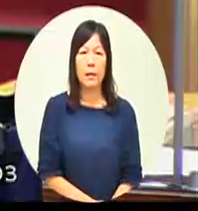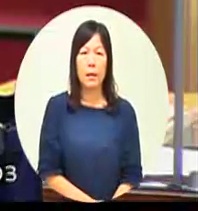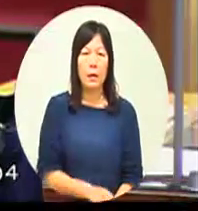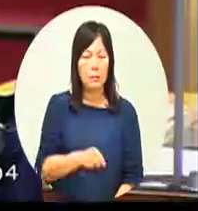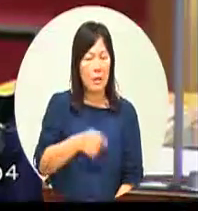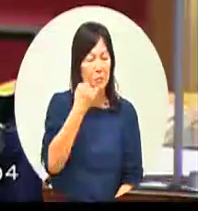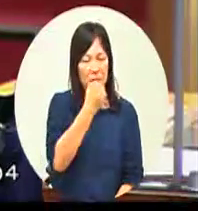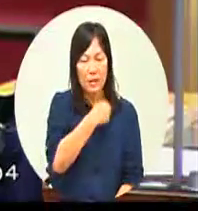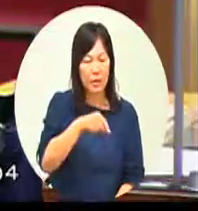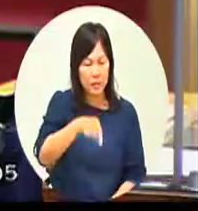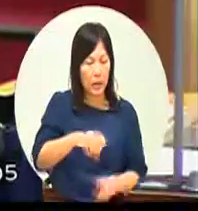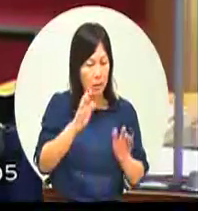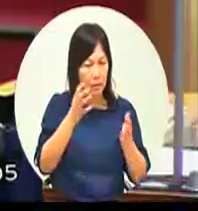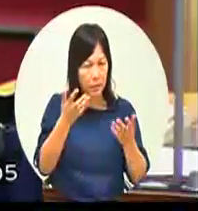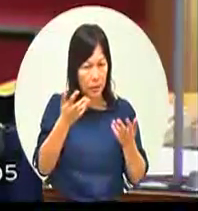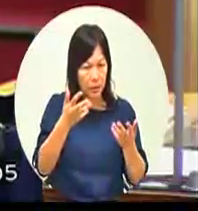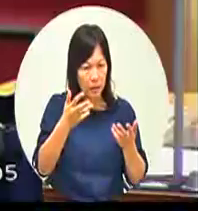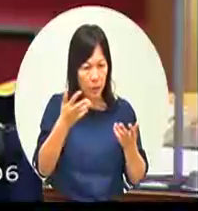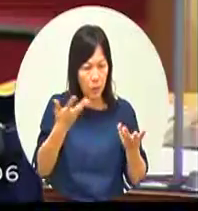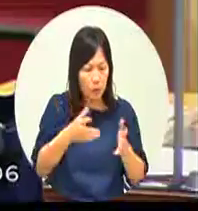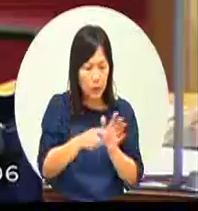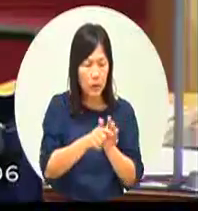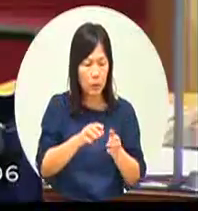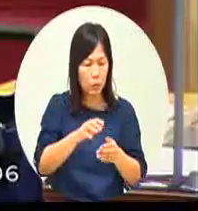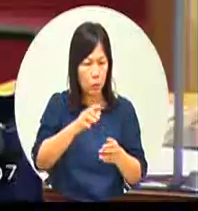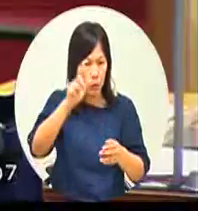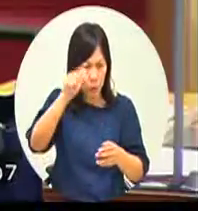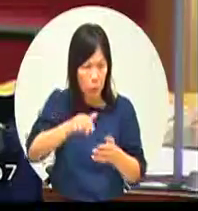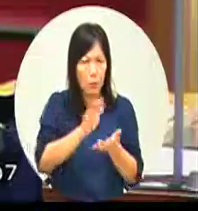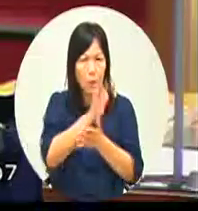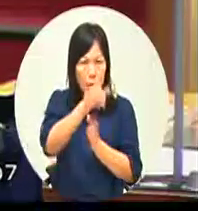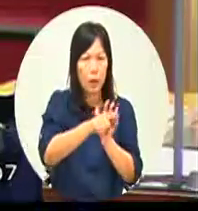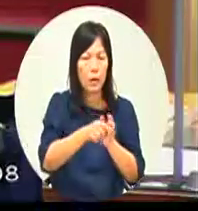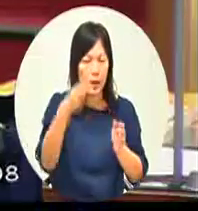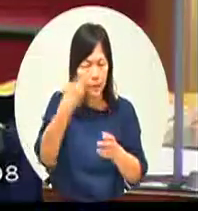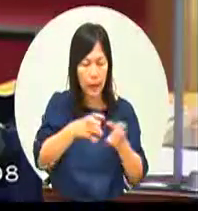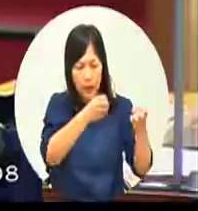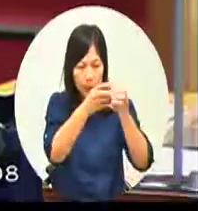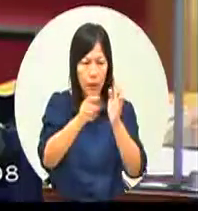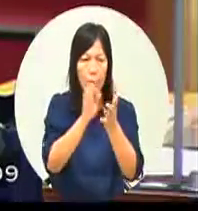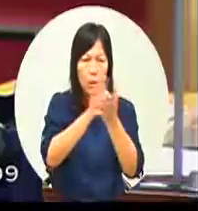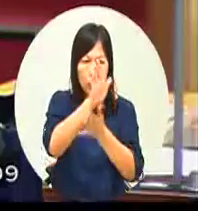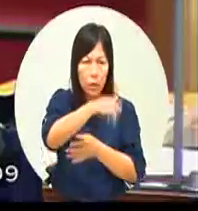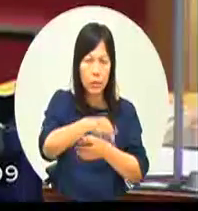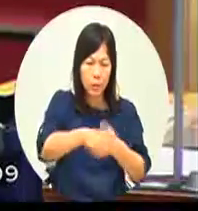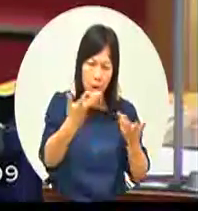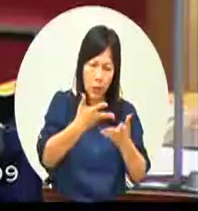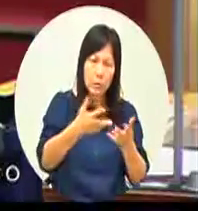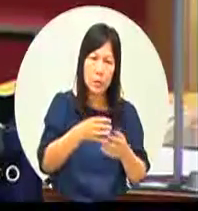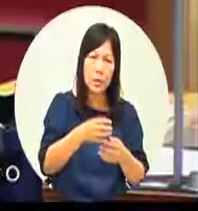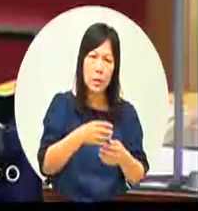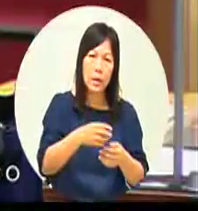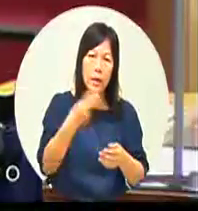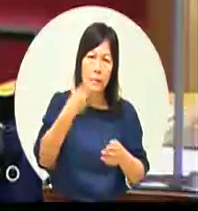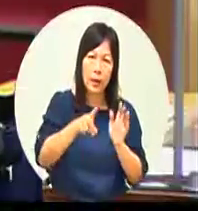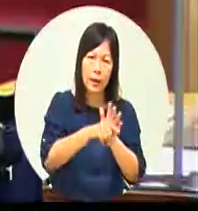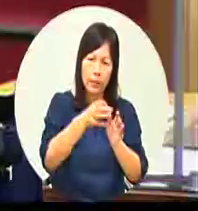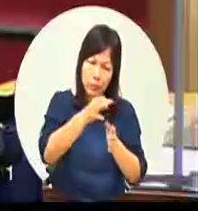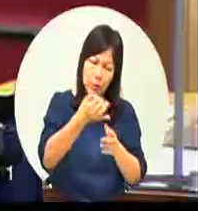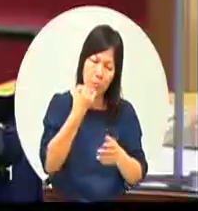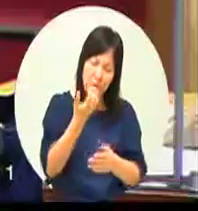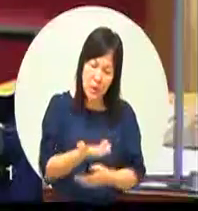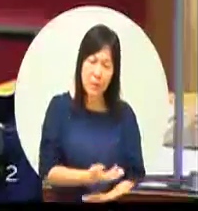也许这样的方式比较成熟之后，可行性我们再来讨论这样的案子，我们再来讨论那些费用，这样好不